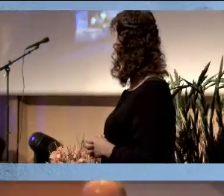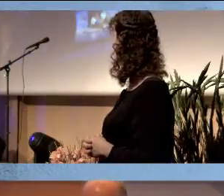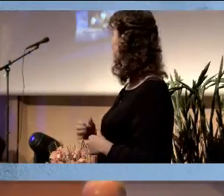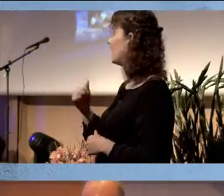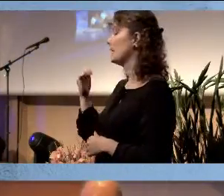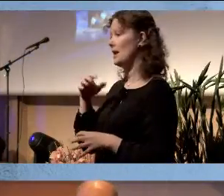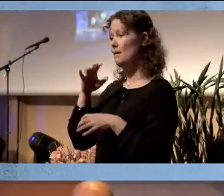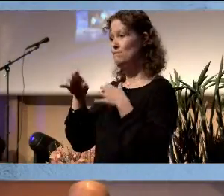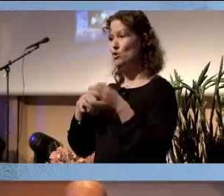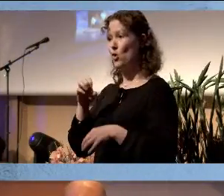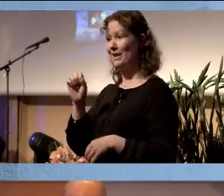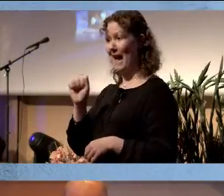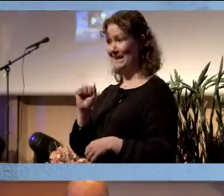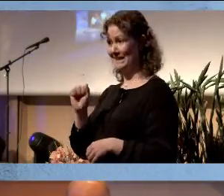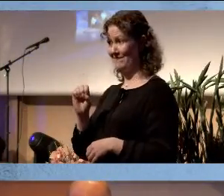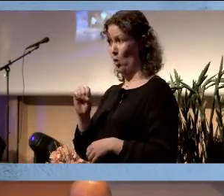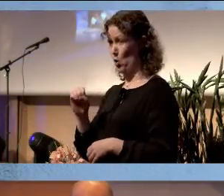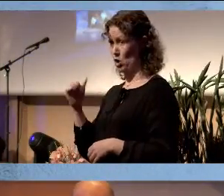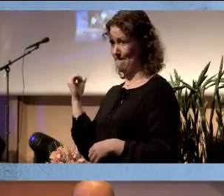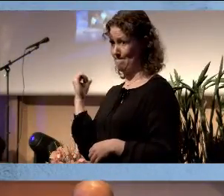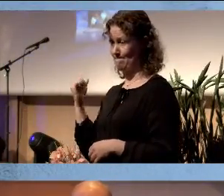Dette Bjørn Eidsvåg.